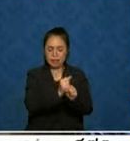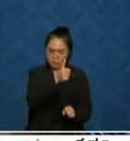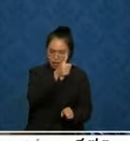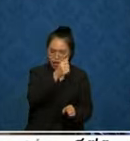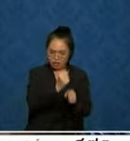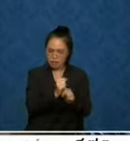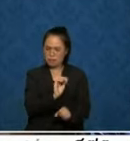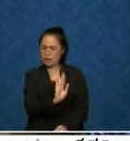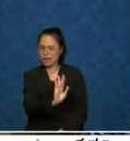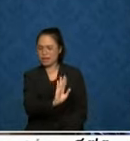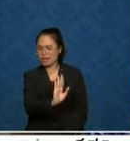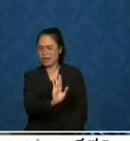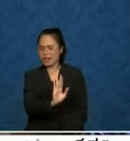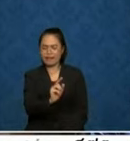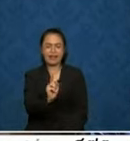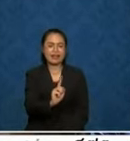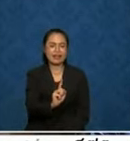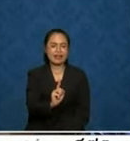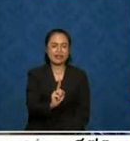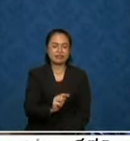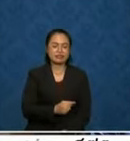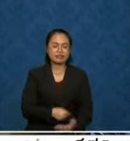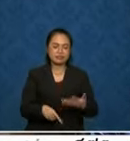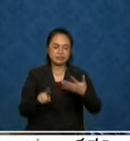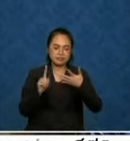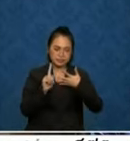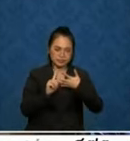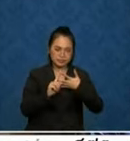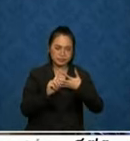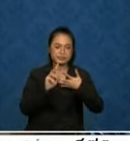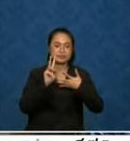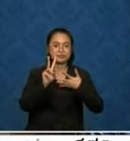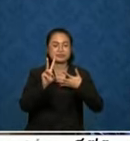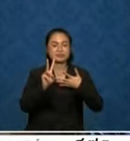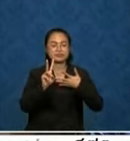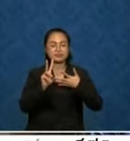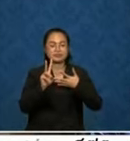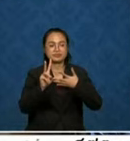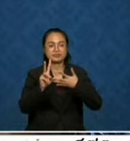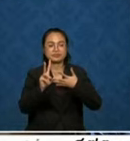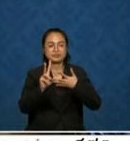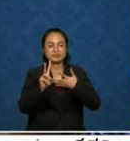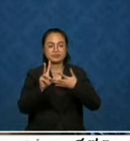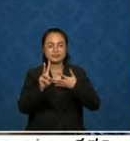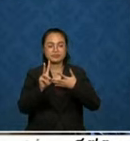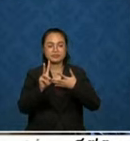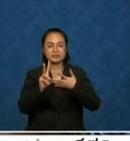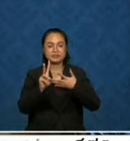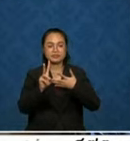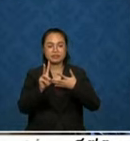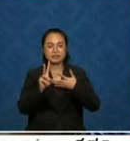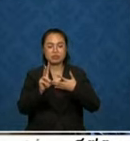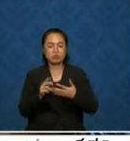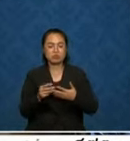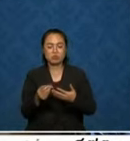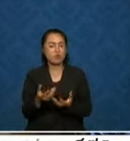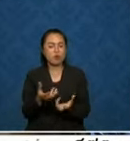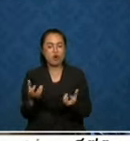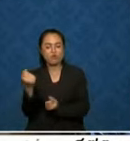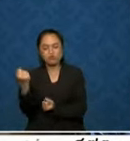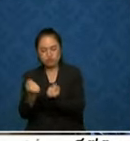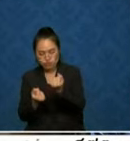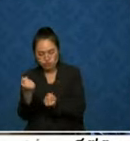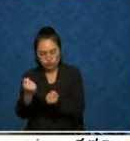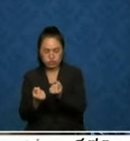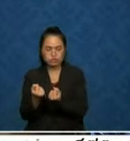รือทำไม่ได้ประการที่สองครับมีการตั้งข้อสังเกตว่าเอ๊ะการยึดทรัพย์การอ